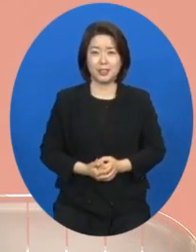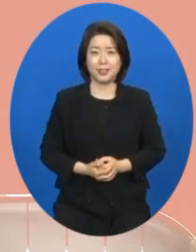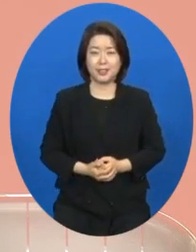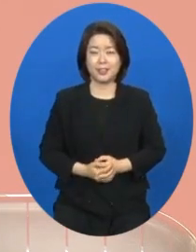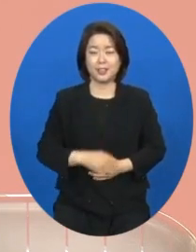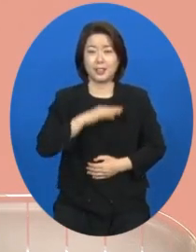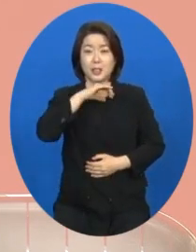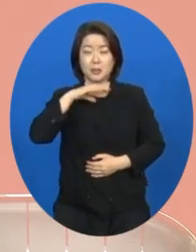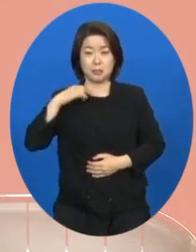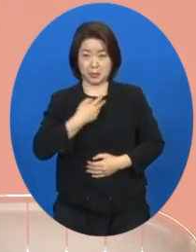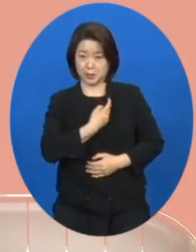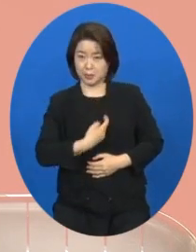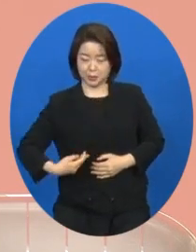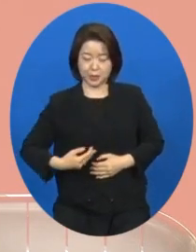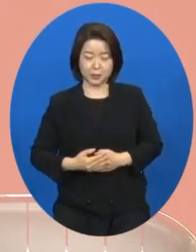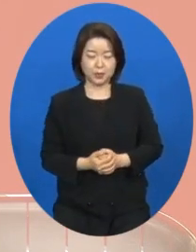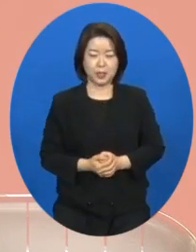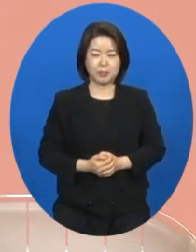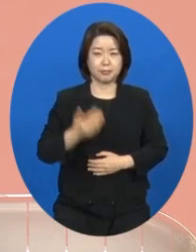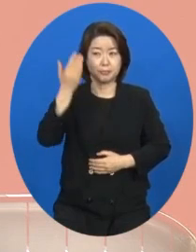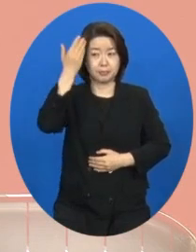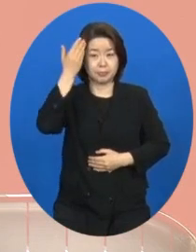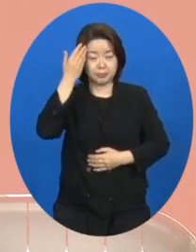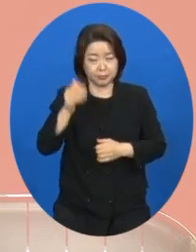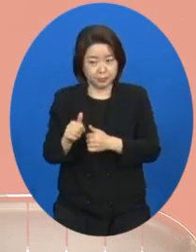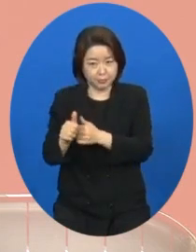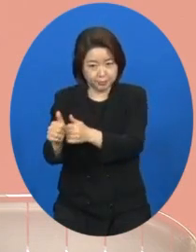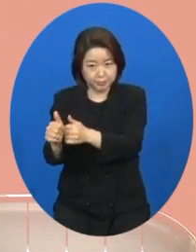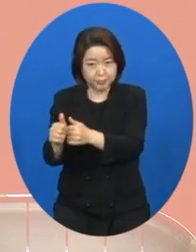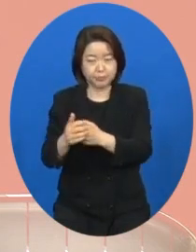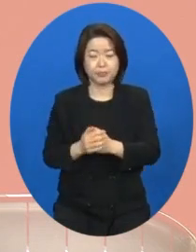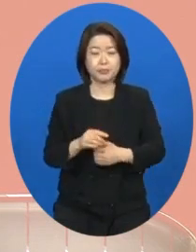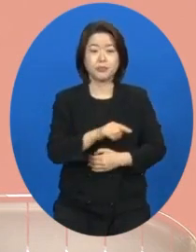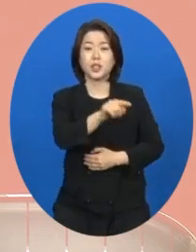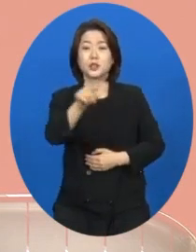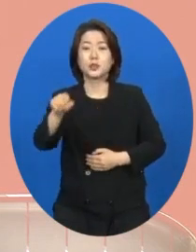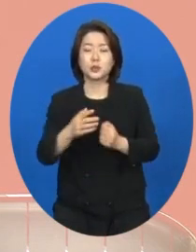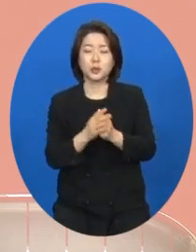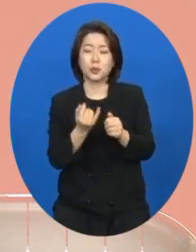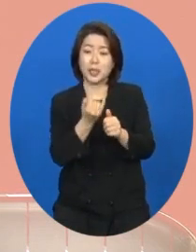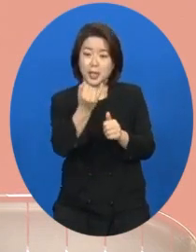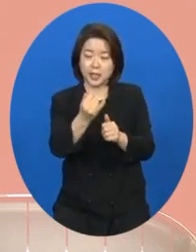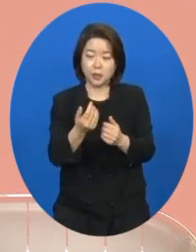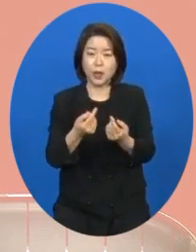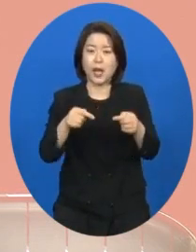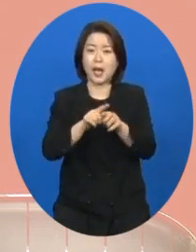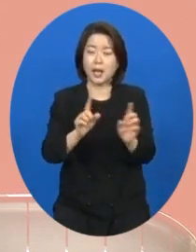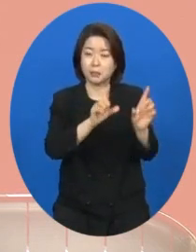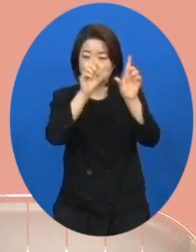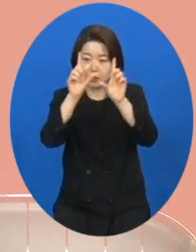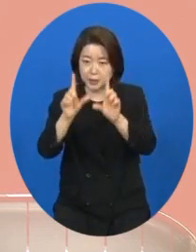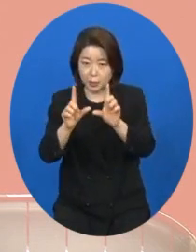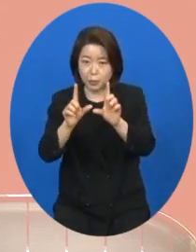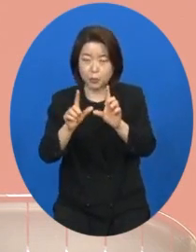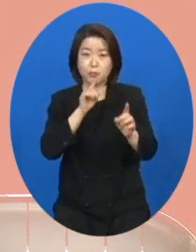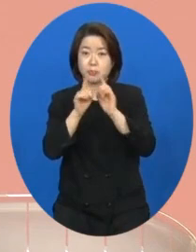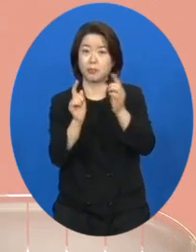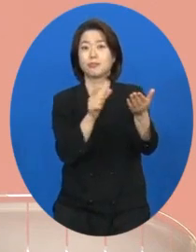베드로 사도가 지식을 따라 너의 아내와 동거하고 그런 말씀을